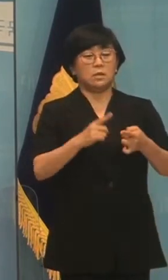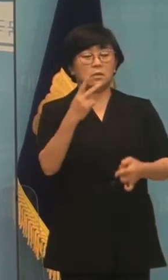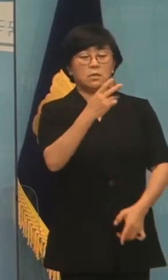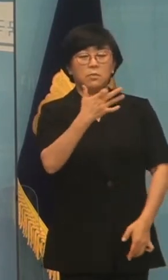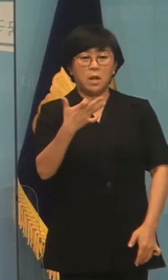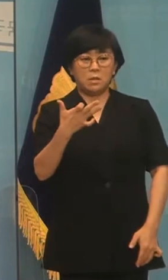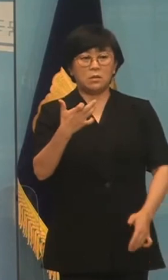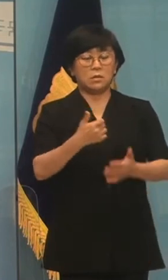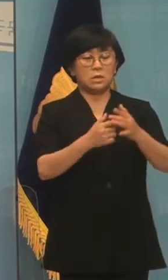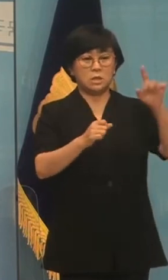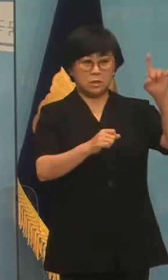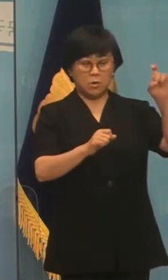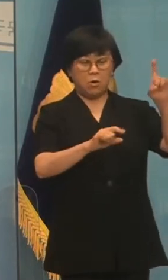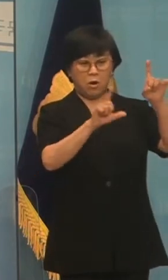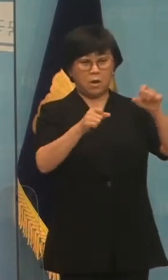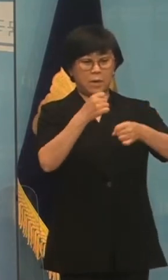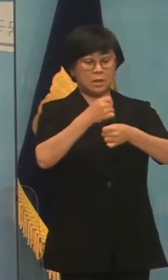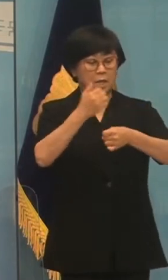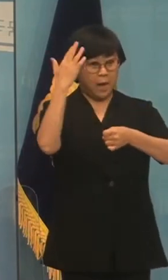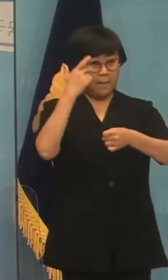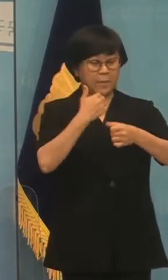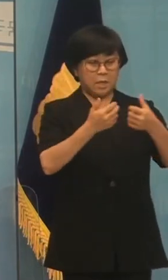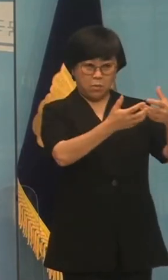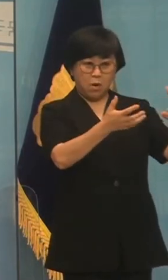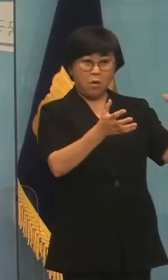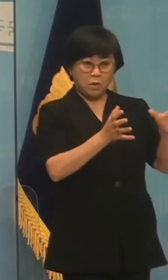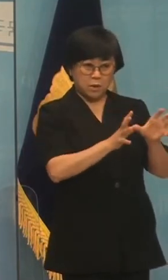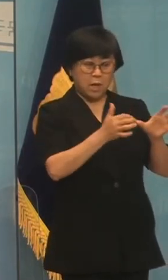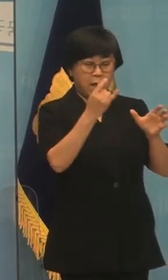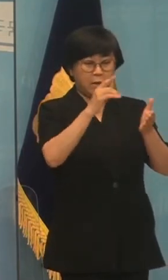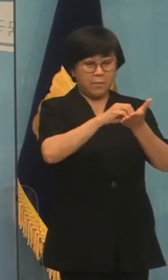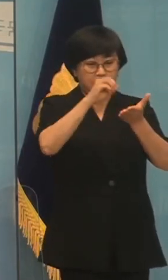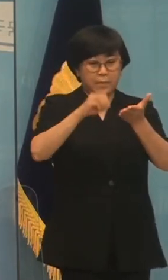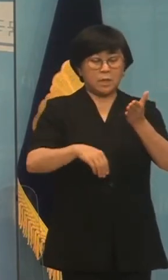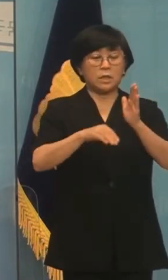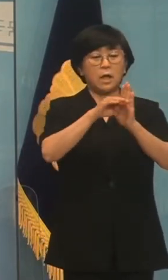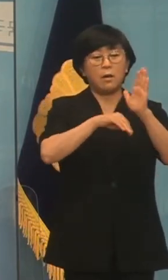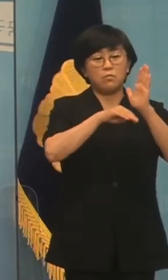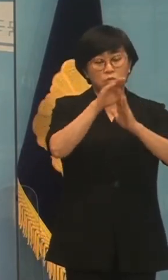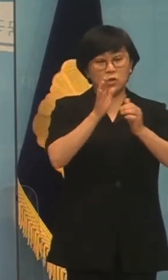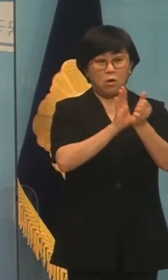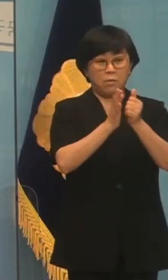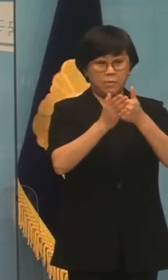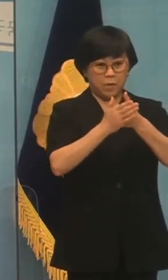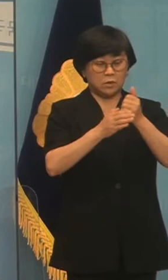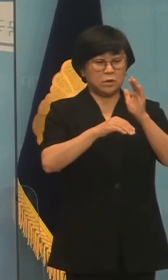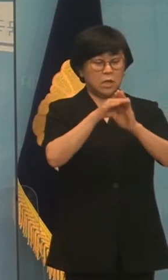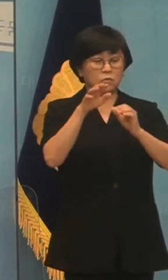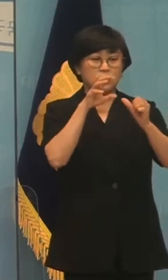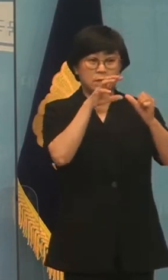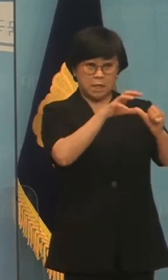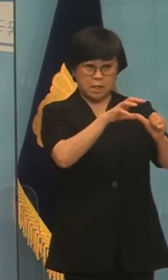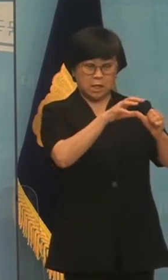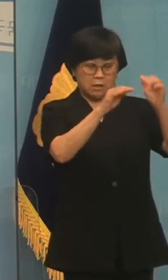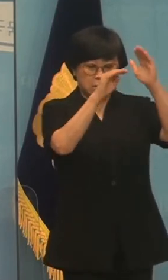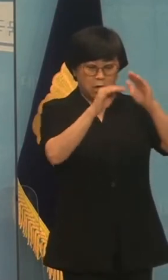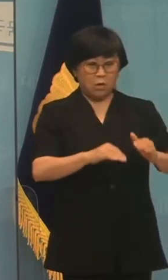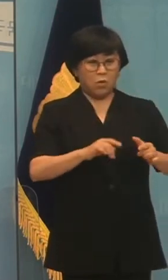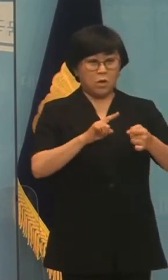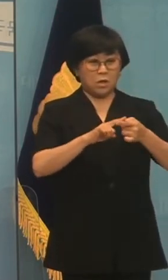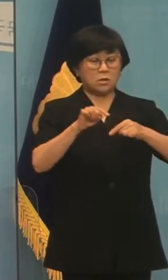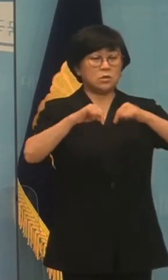2018년 11월에 만들어진 한미 워킹그룹은 비핵화, 남북협력, 대북제재 현안 등